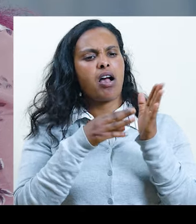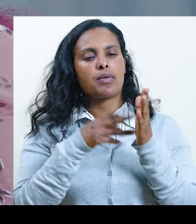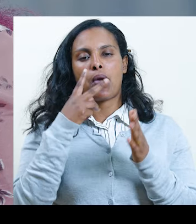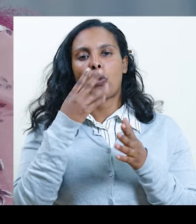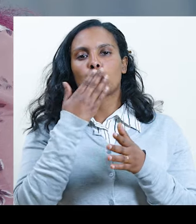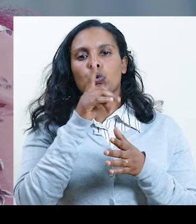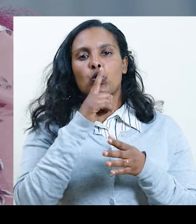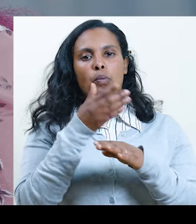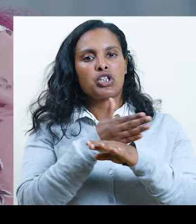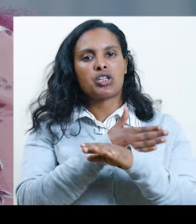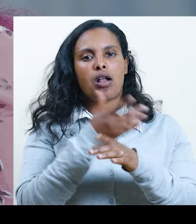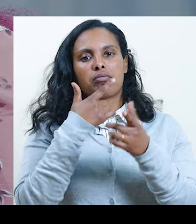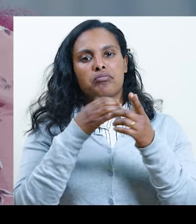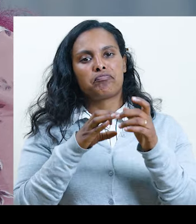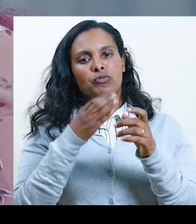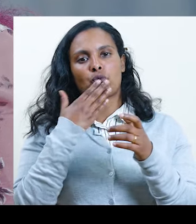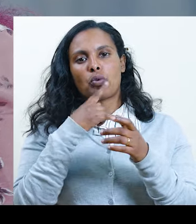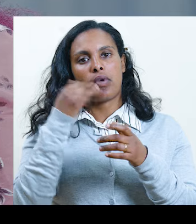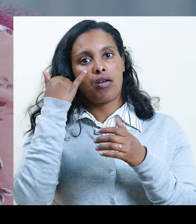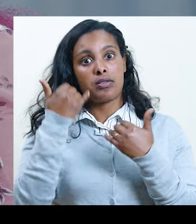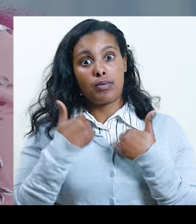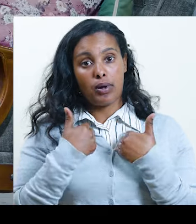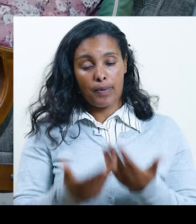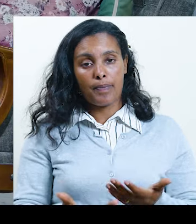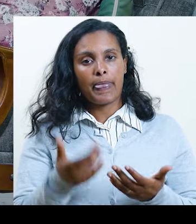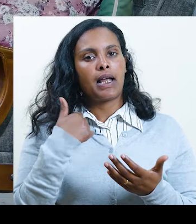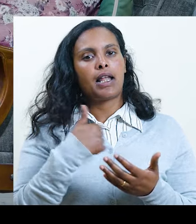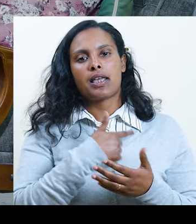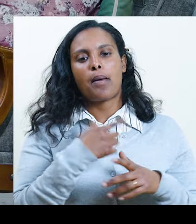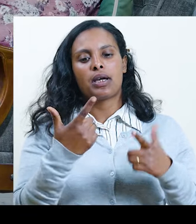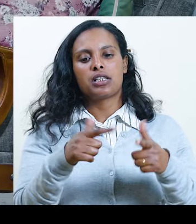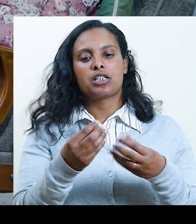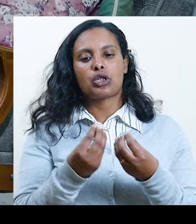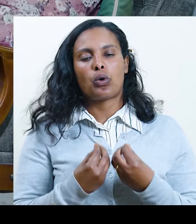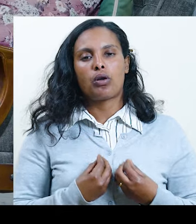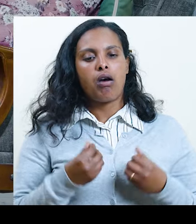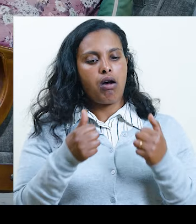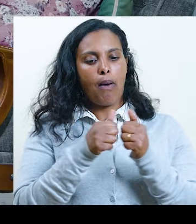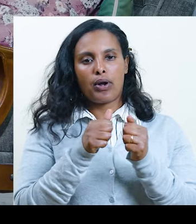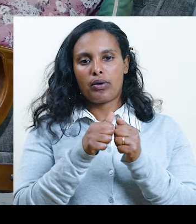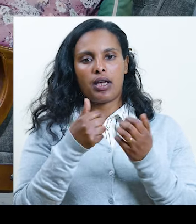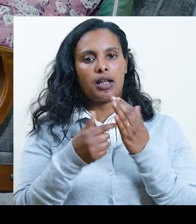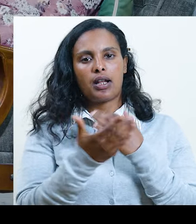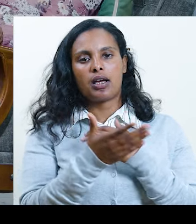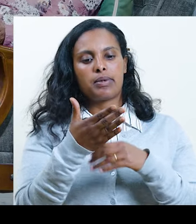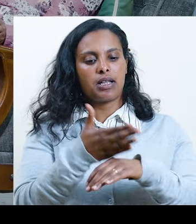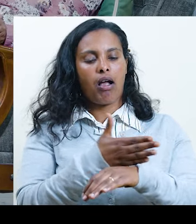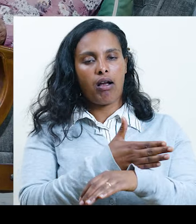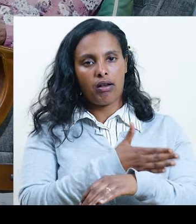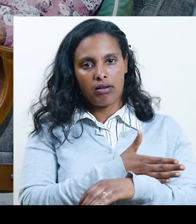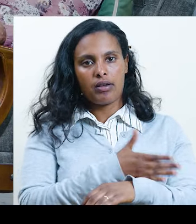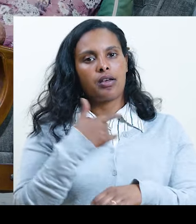በትኩረት ቢያየው ህጉ ላይ ማሻሻያ ቢደረግበት እና ለእኛም እድል ሰጥተውን አብረን ይሄ